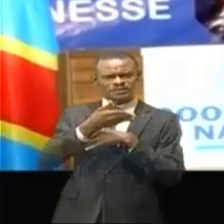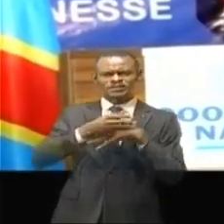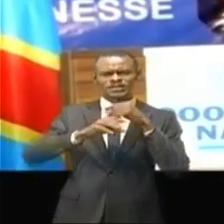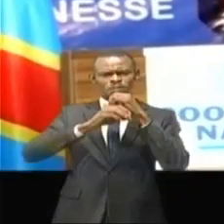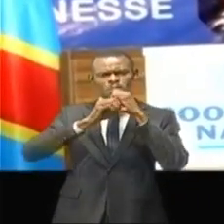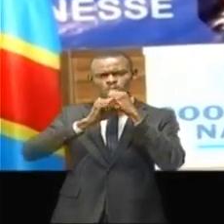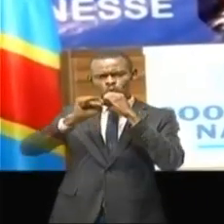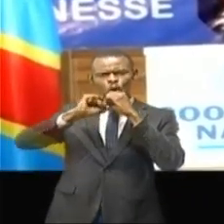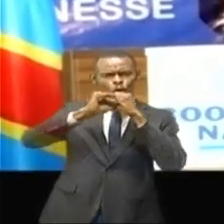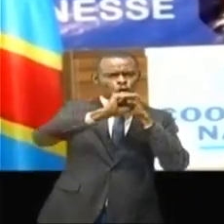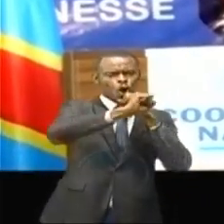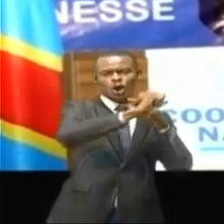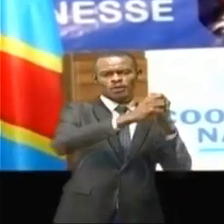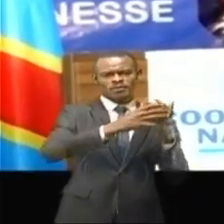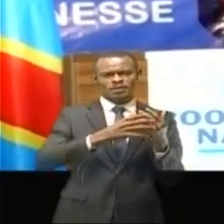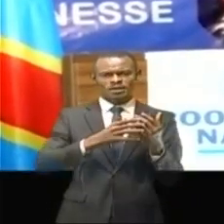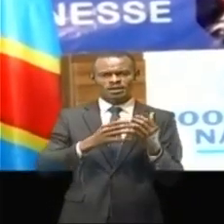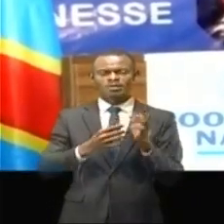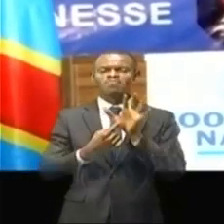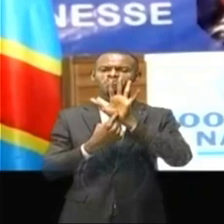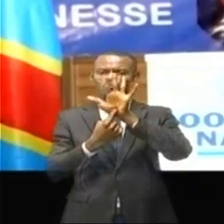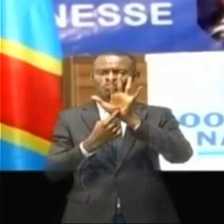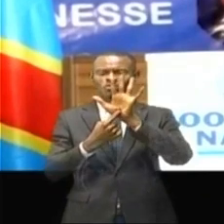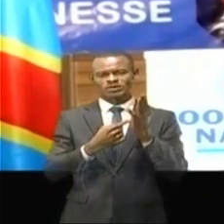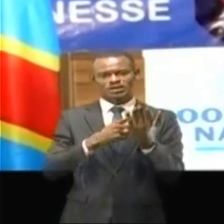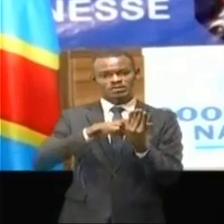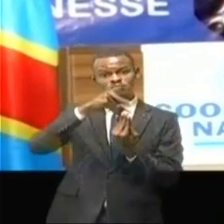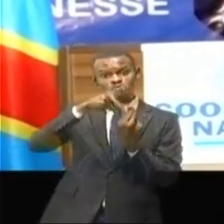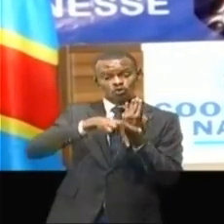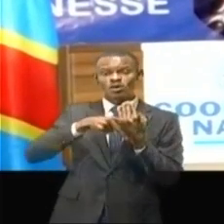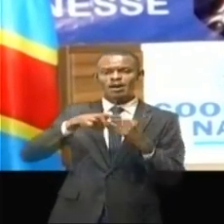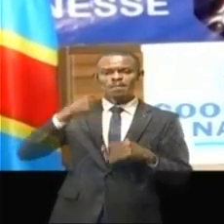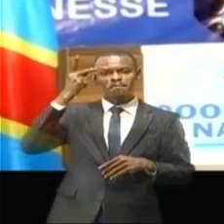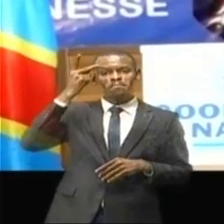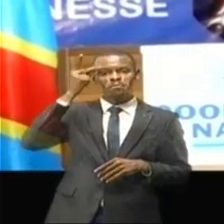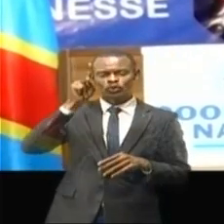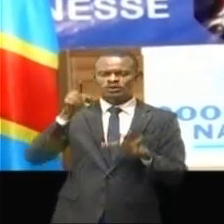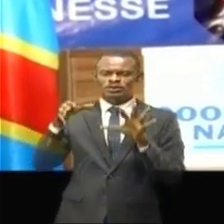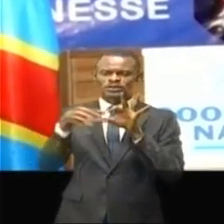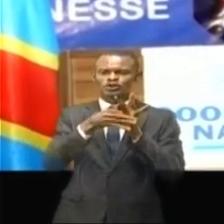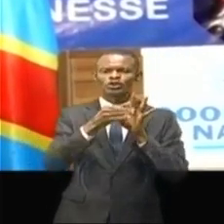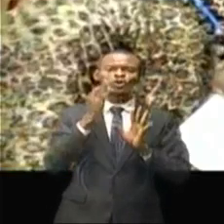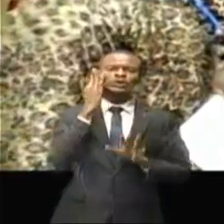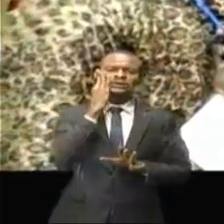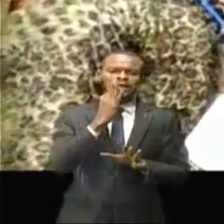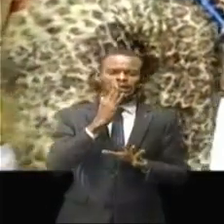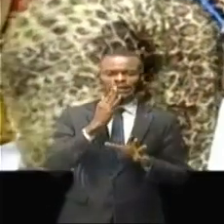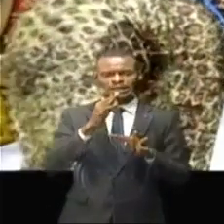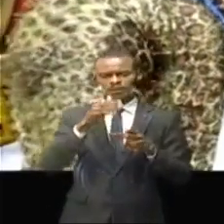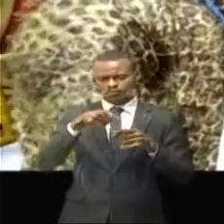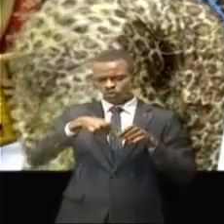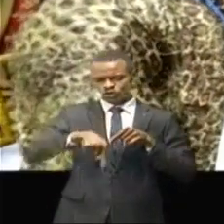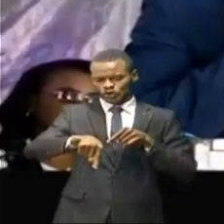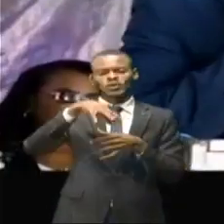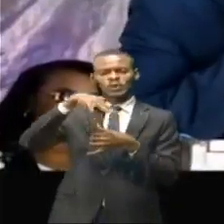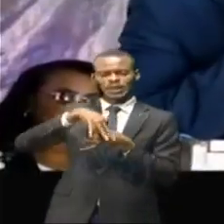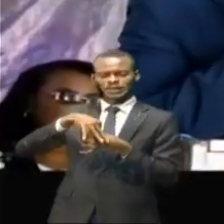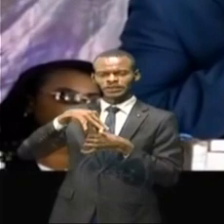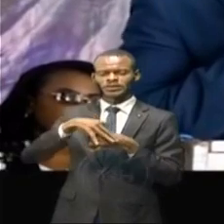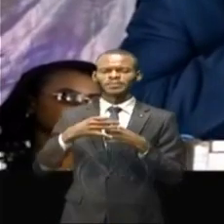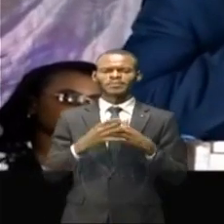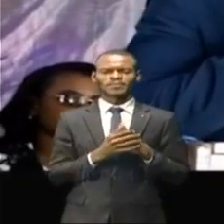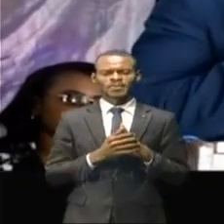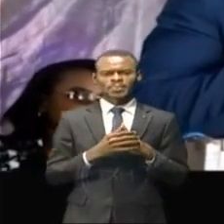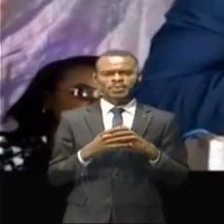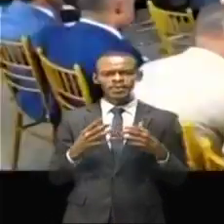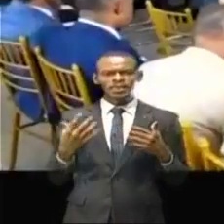du programme politique de l'Union sacrée de la nation aux élections générales. Les chefs traditionnels exhortent